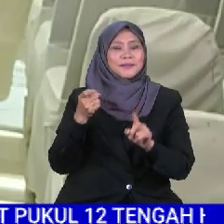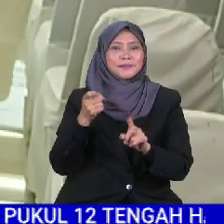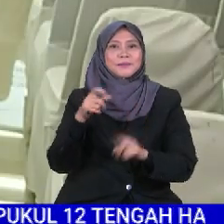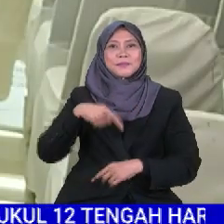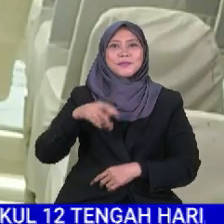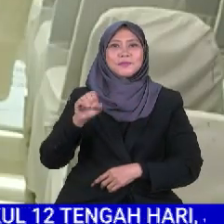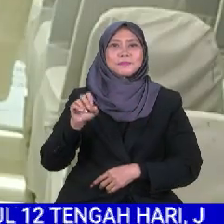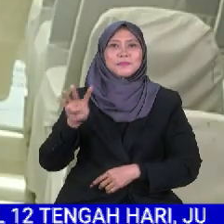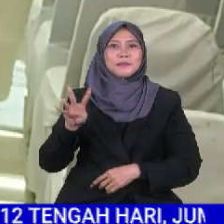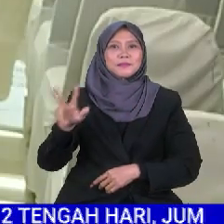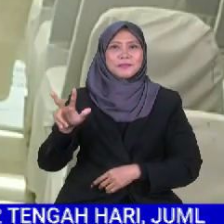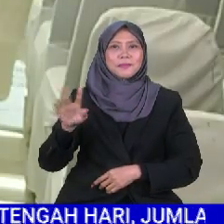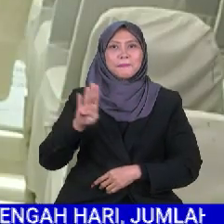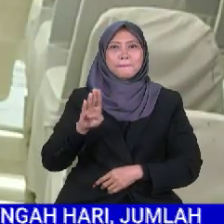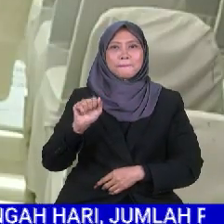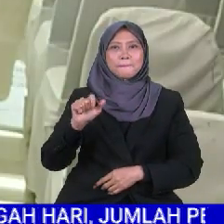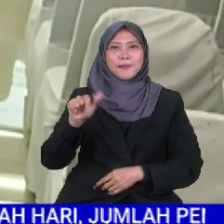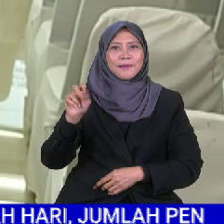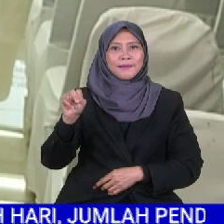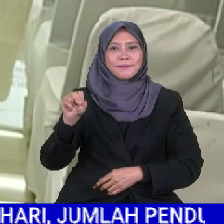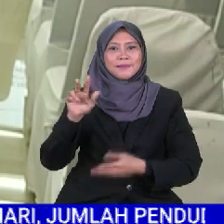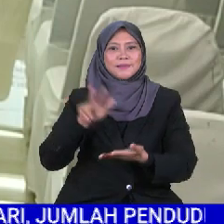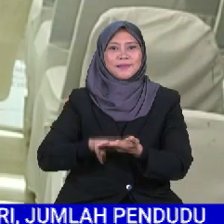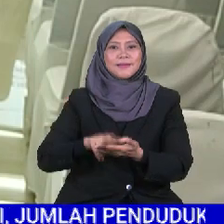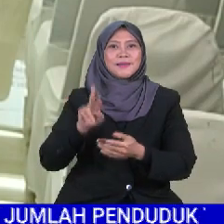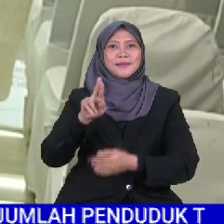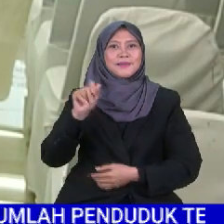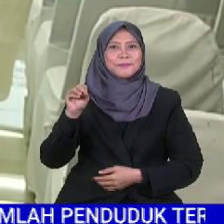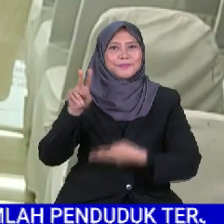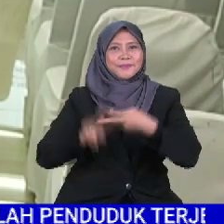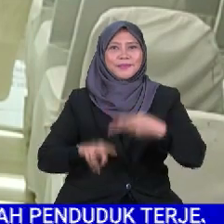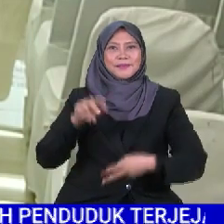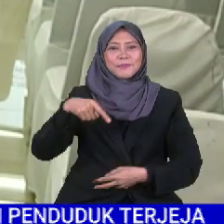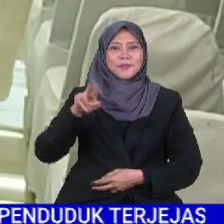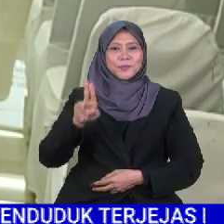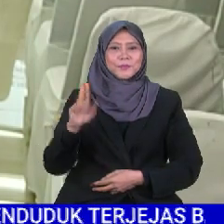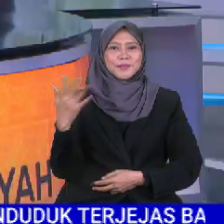P043 Bagan yang saya di RTM, #MyPRU15.